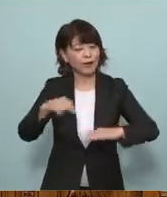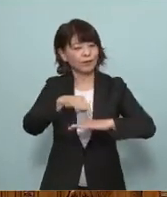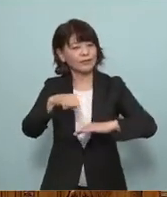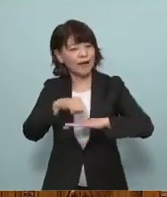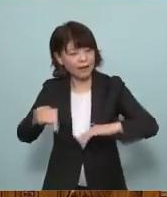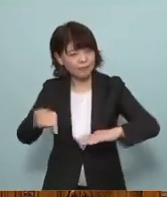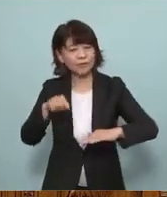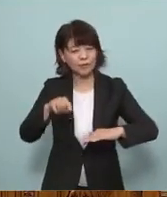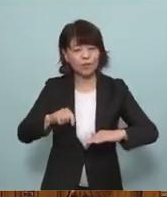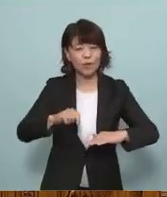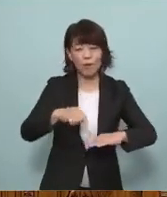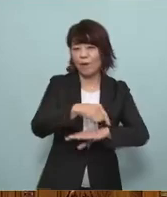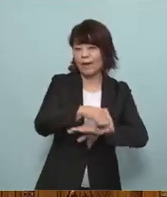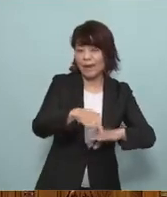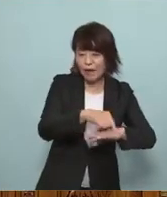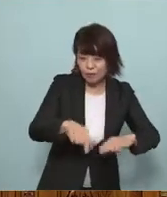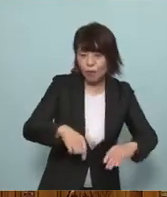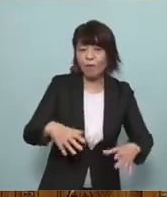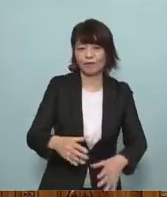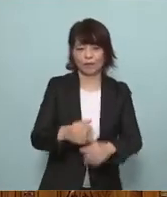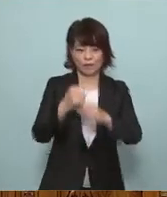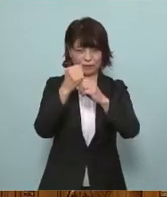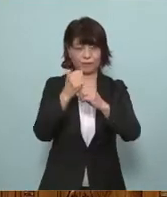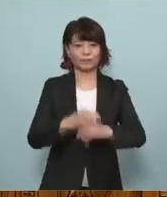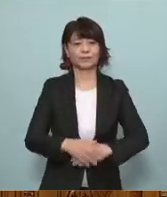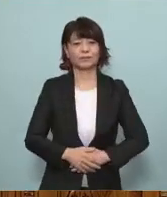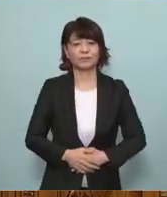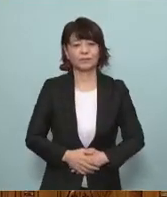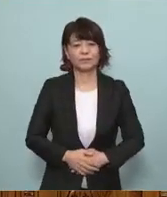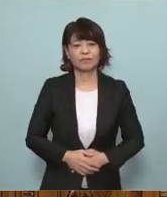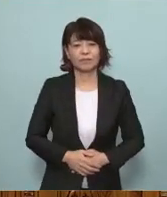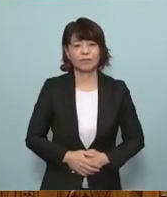行計画を取りまとめます。